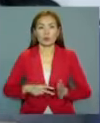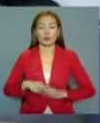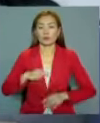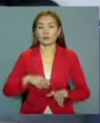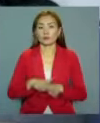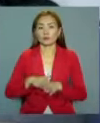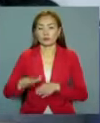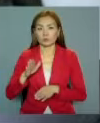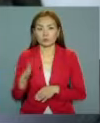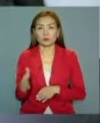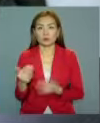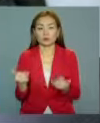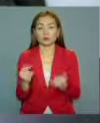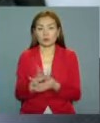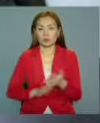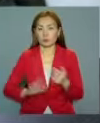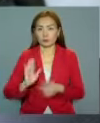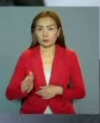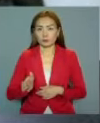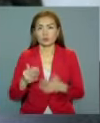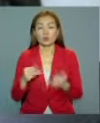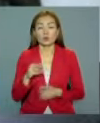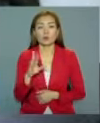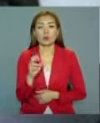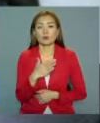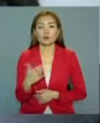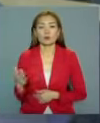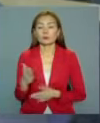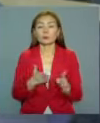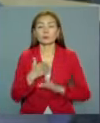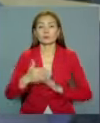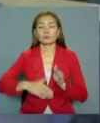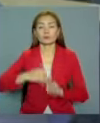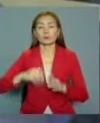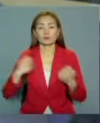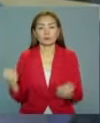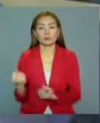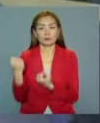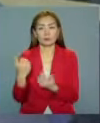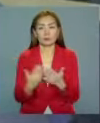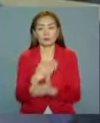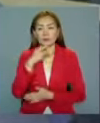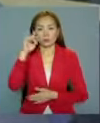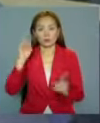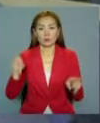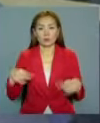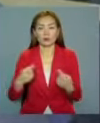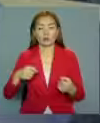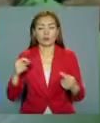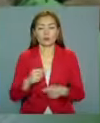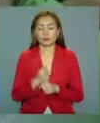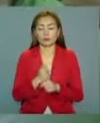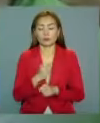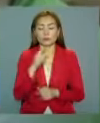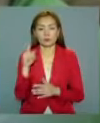жоспарлы жұмыстар жүргізілуде, және ол жалғасуы тиіс. Қасым Жомарт Кемелұлының алдағы сайлауда қолдай отырып, жаңа Қазақстанды құруда лайықты